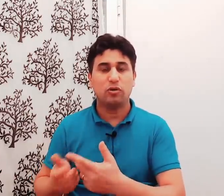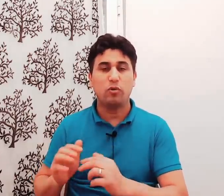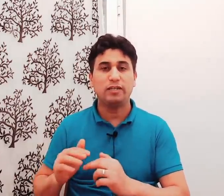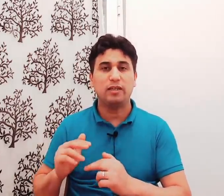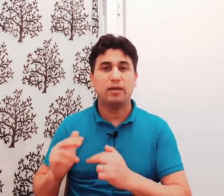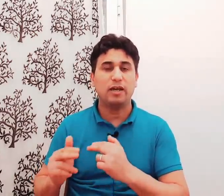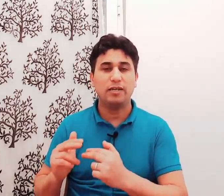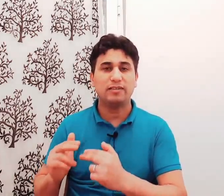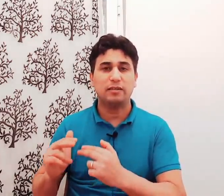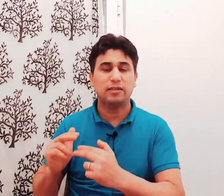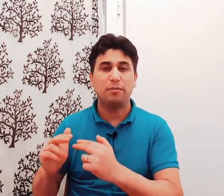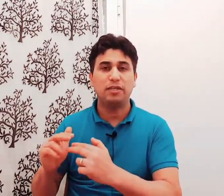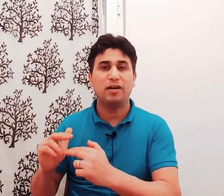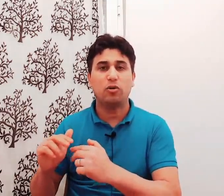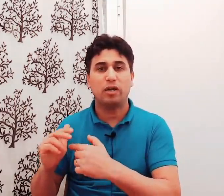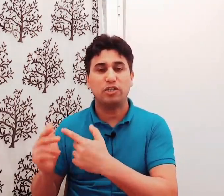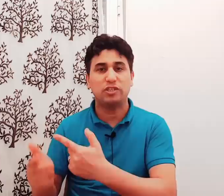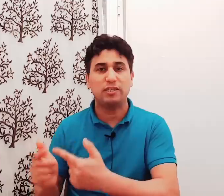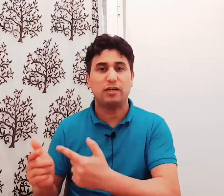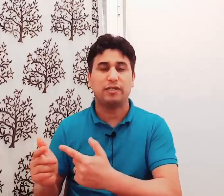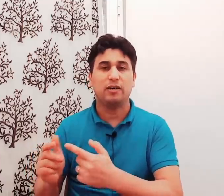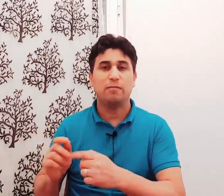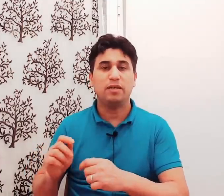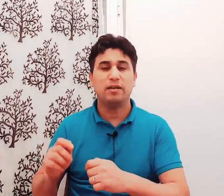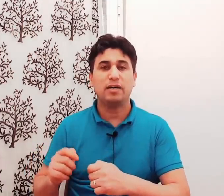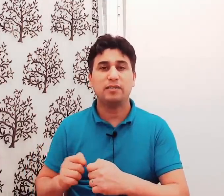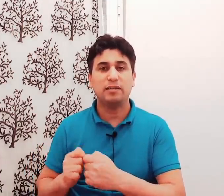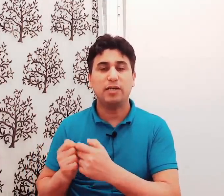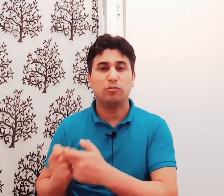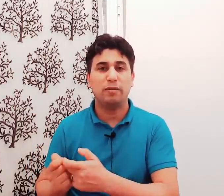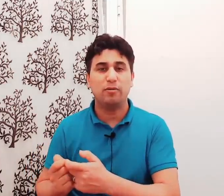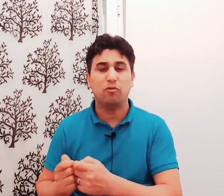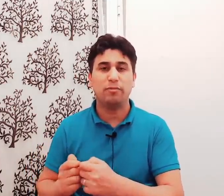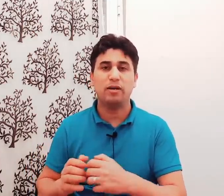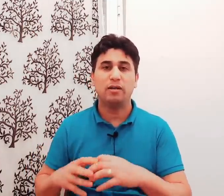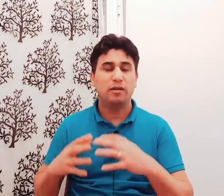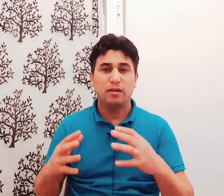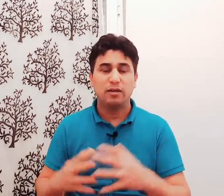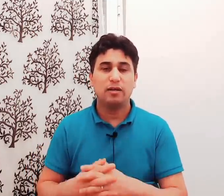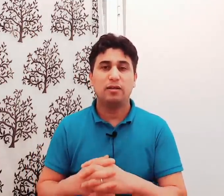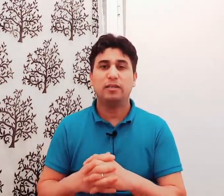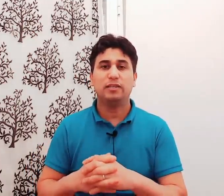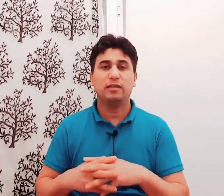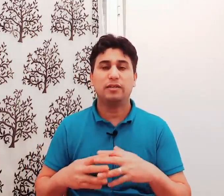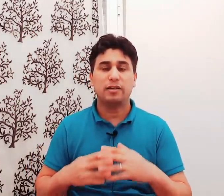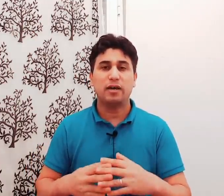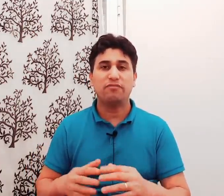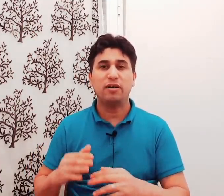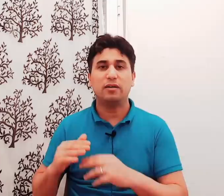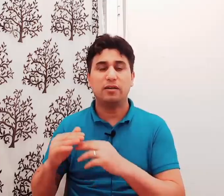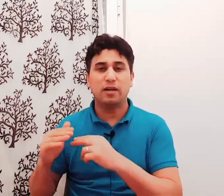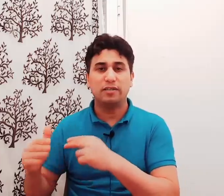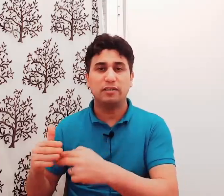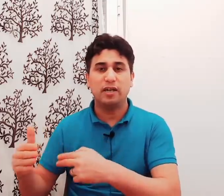نرجعوا لواحد الحياه طبيعيه اخرى جديده علينا، باننا خصنا نتعايشوا مع الوباء، يعني